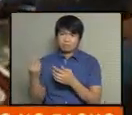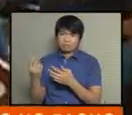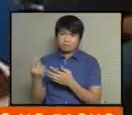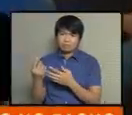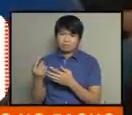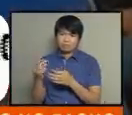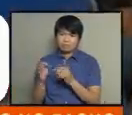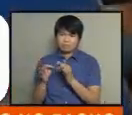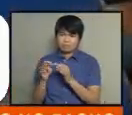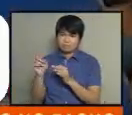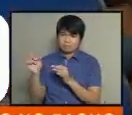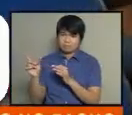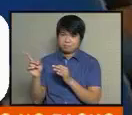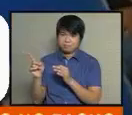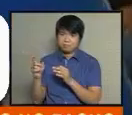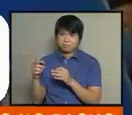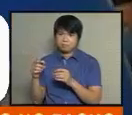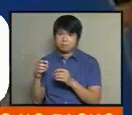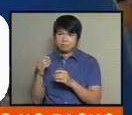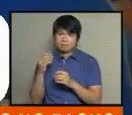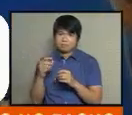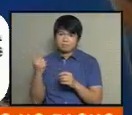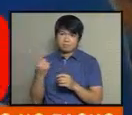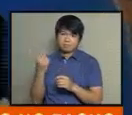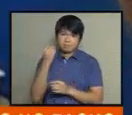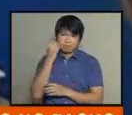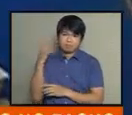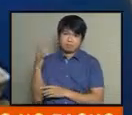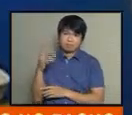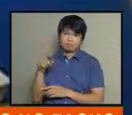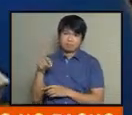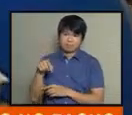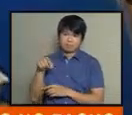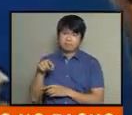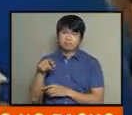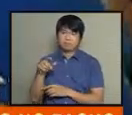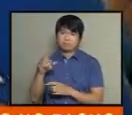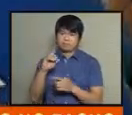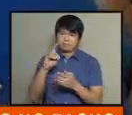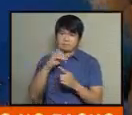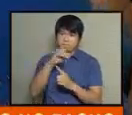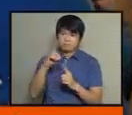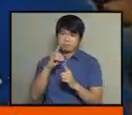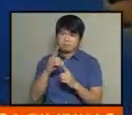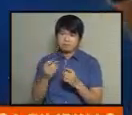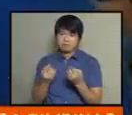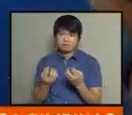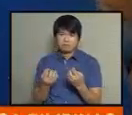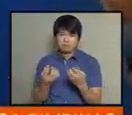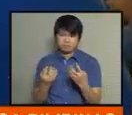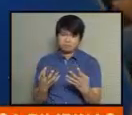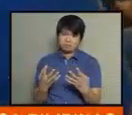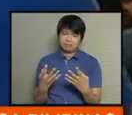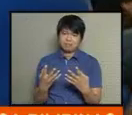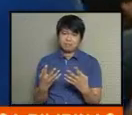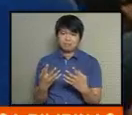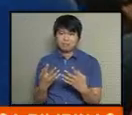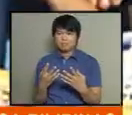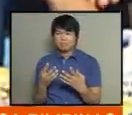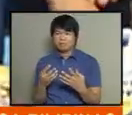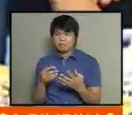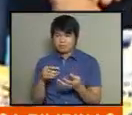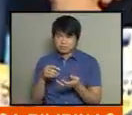eh, pag parating uwi kami, ganitong pizza, ganitong parating palang Noche Buena sa